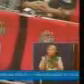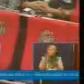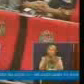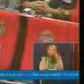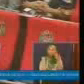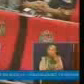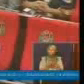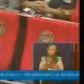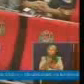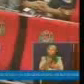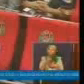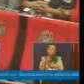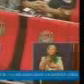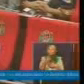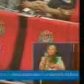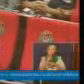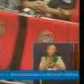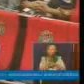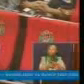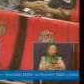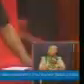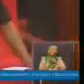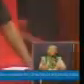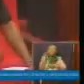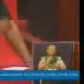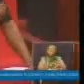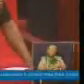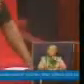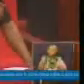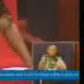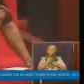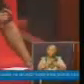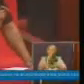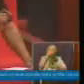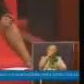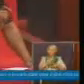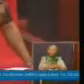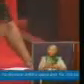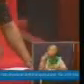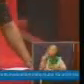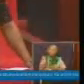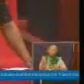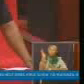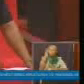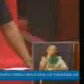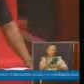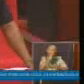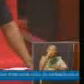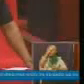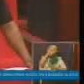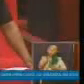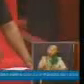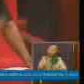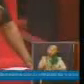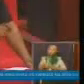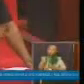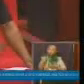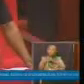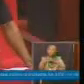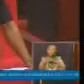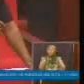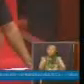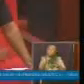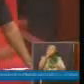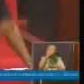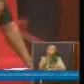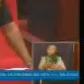wakati nachangia, wakati tunapigania kura ya siri na wazi, ilikuwa nusura wamfukuze Lissu kwenye kikao, na yeye alizira,